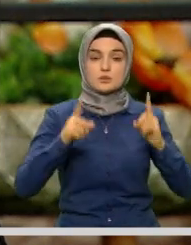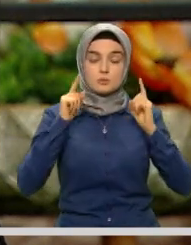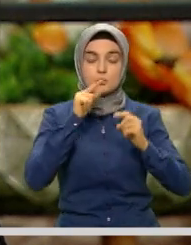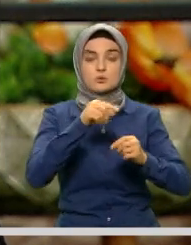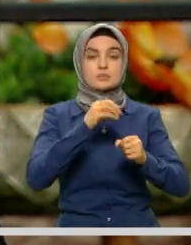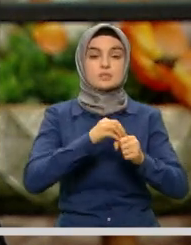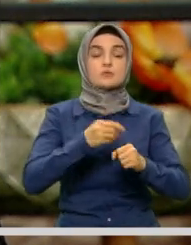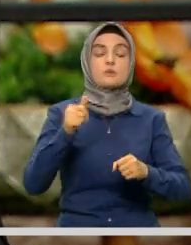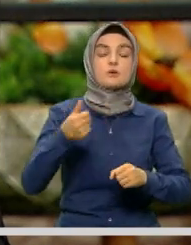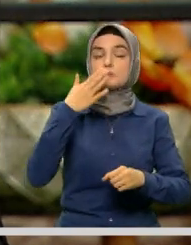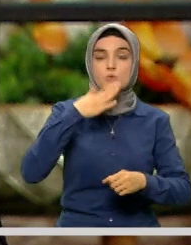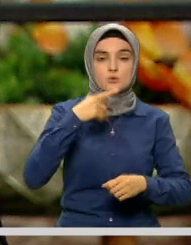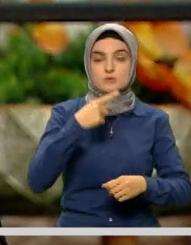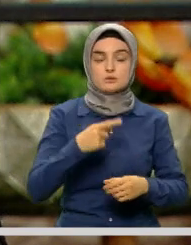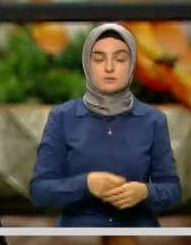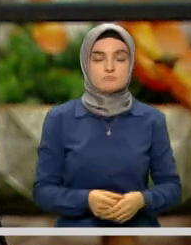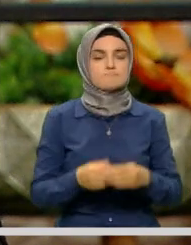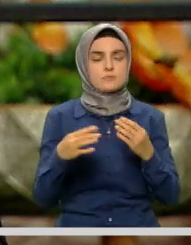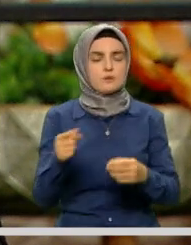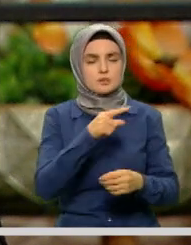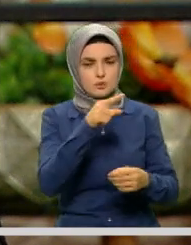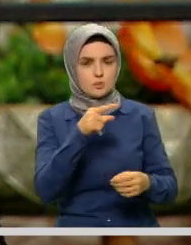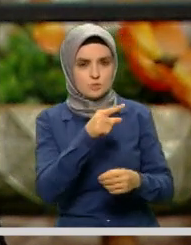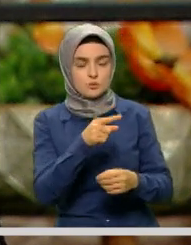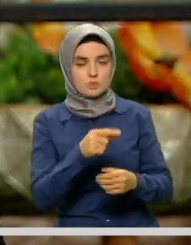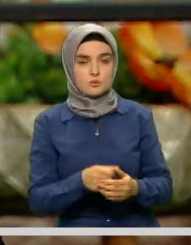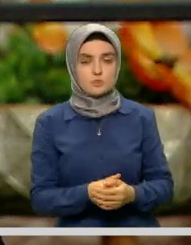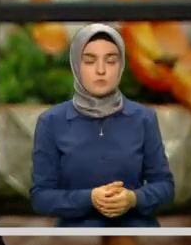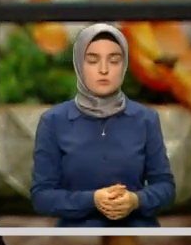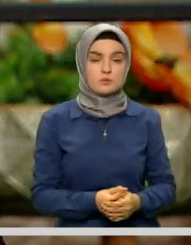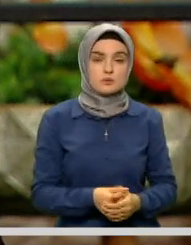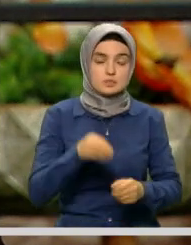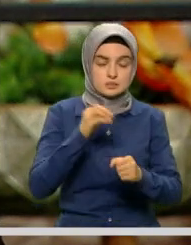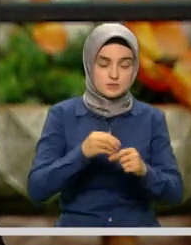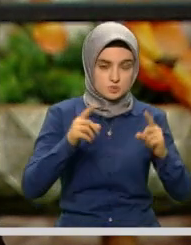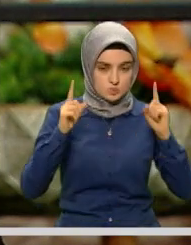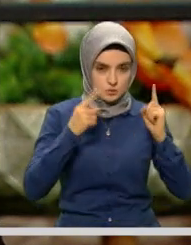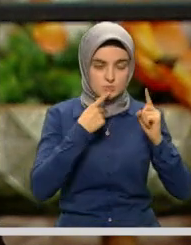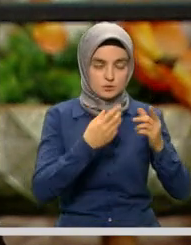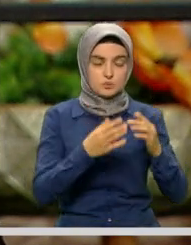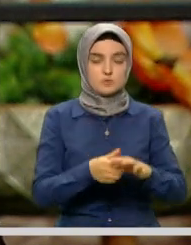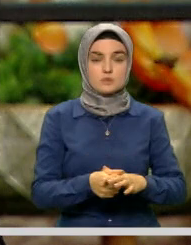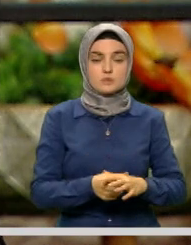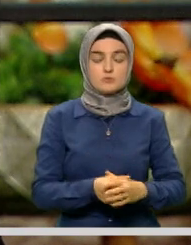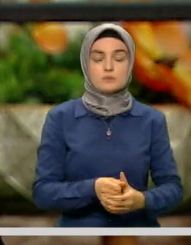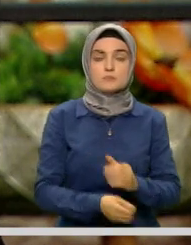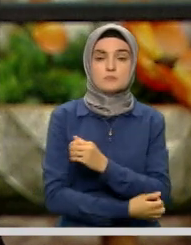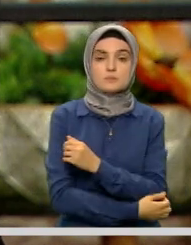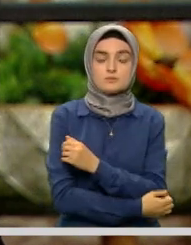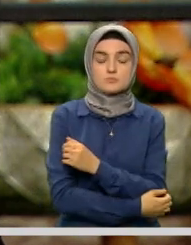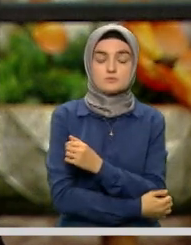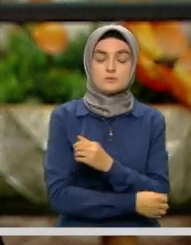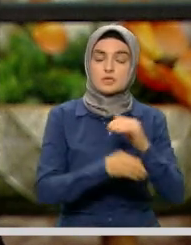şey ifade etmiyor. Evet sen onlara onlar adına tevbe niyazında bulunarak destek